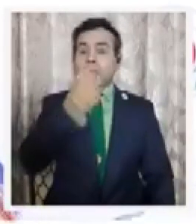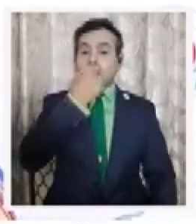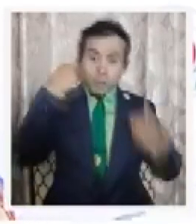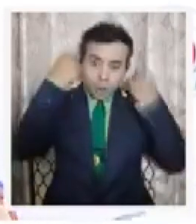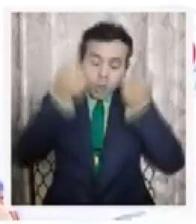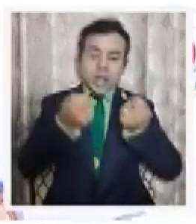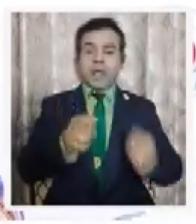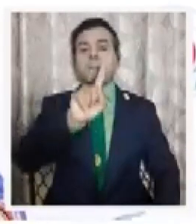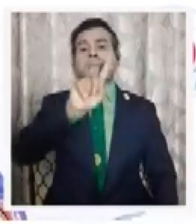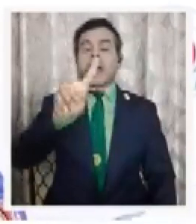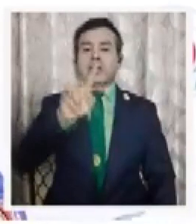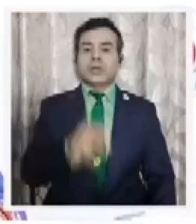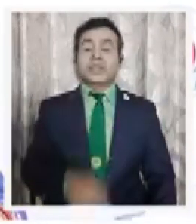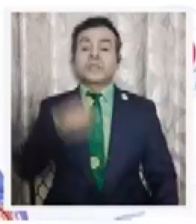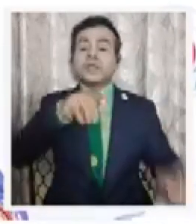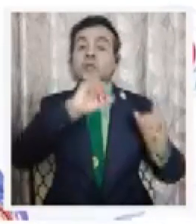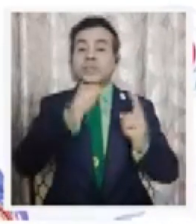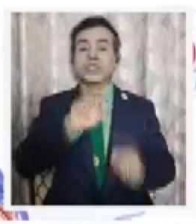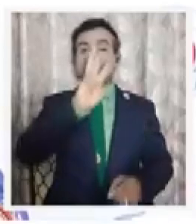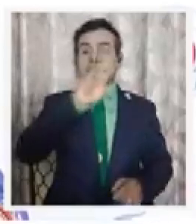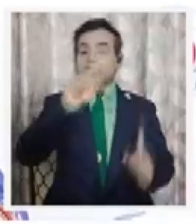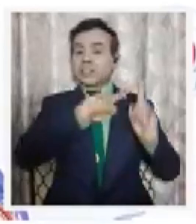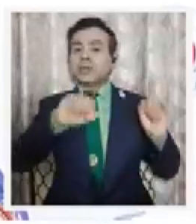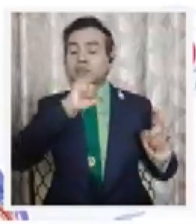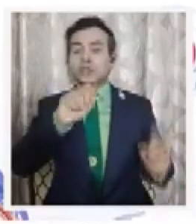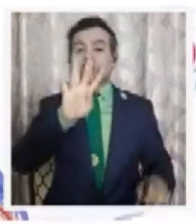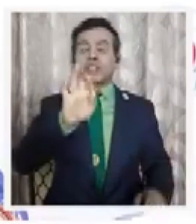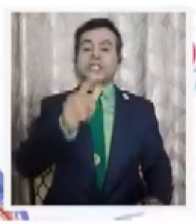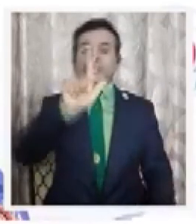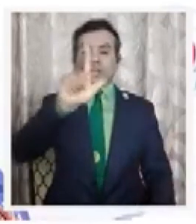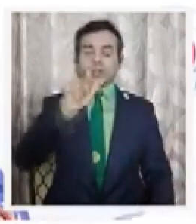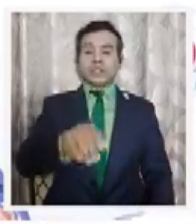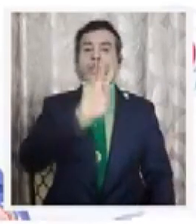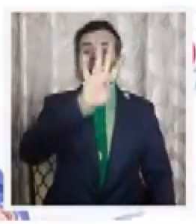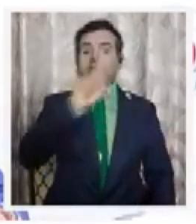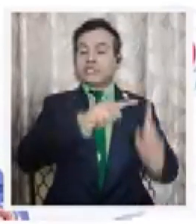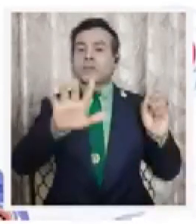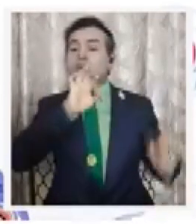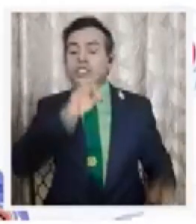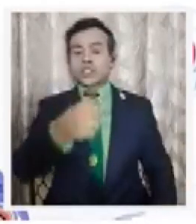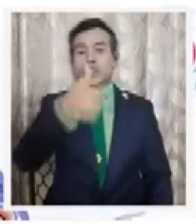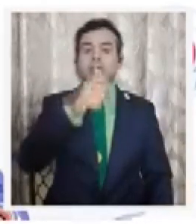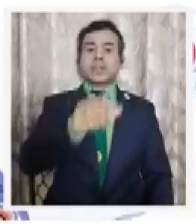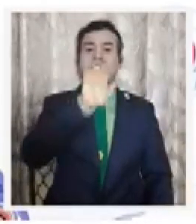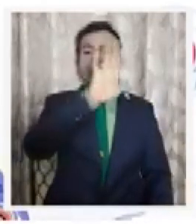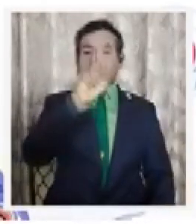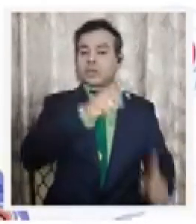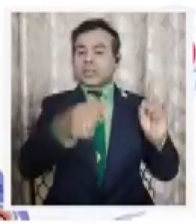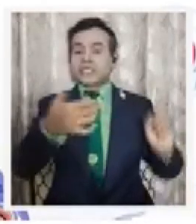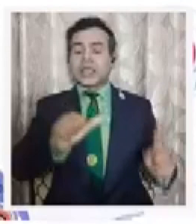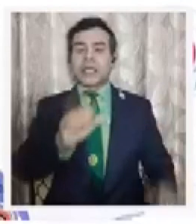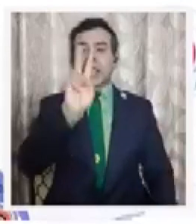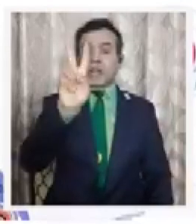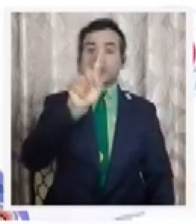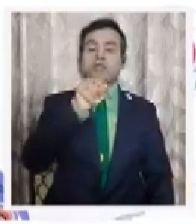যারা মৃত্যুবরণ করেছেন তাদের মধ্যে পুরুষ 52 জন, নারী 12 জন। বয়স বিভাজনে 31 থেকে 40 7